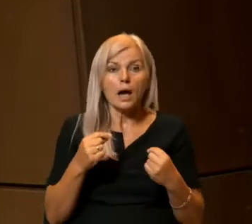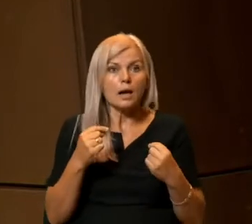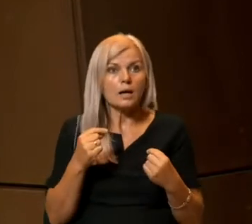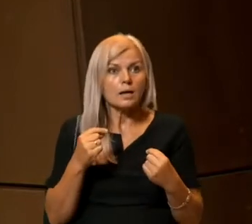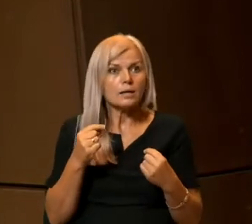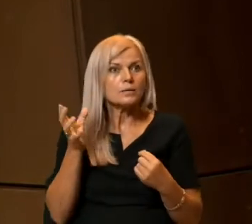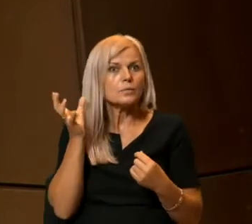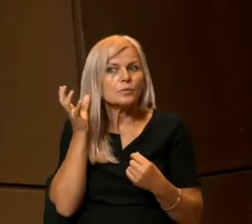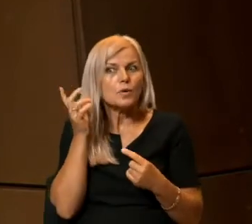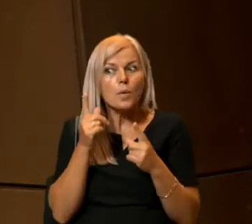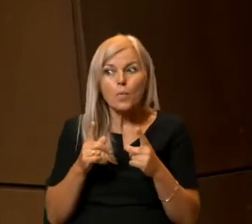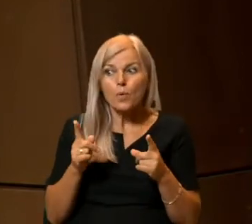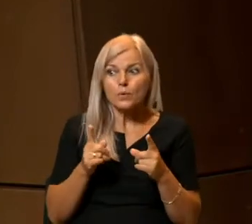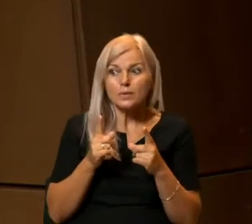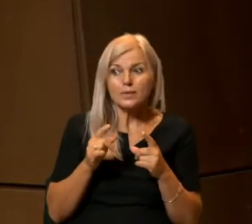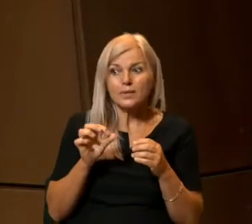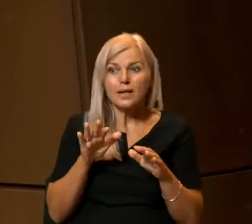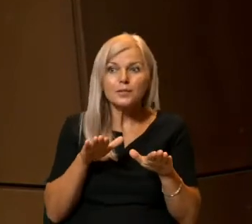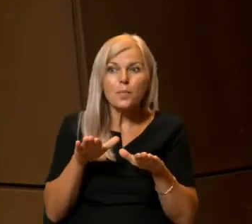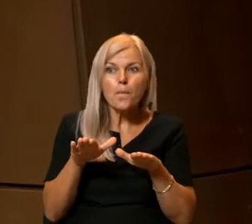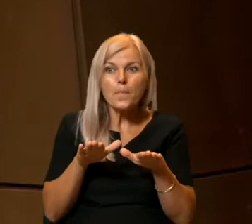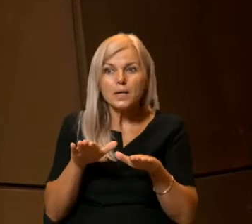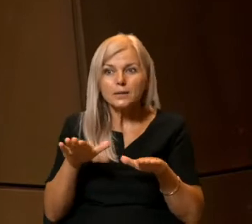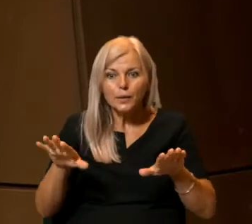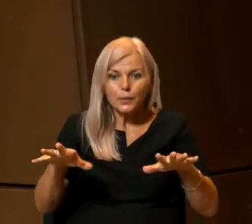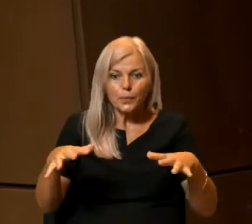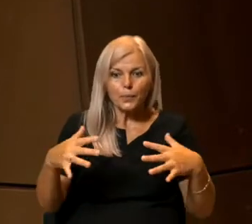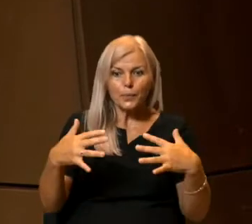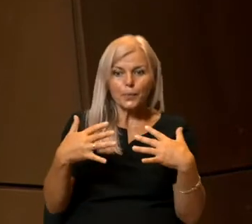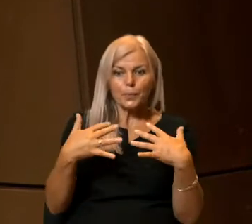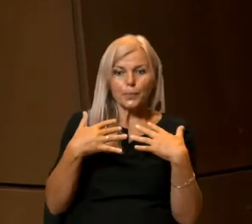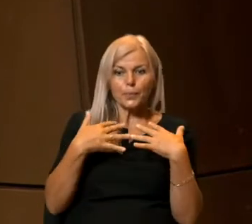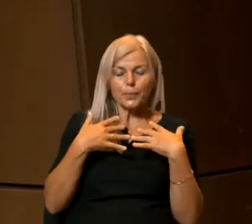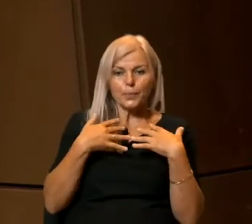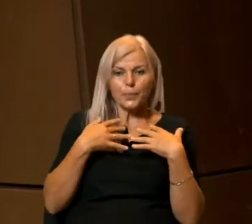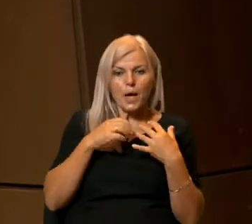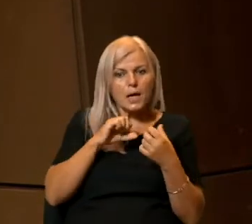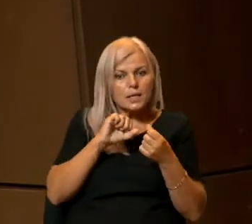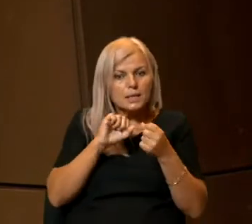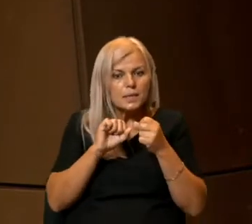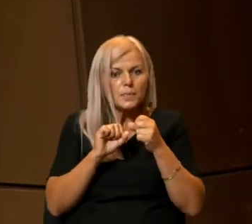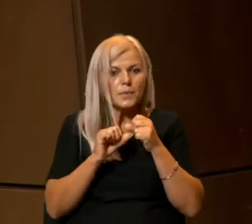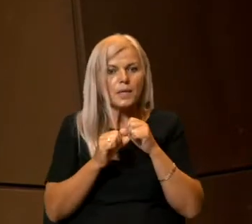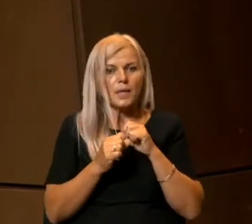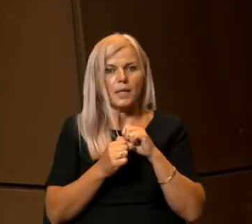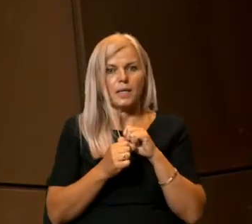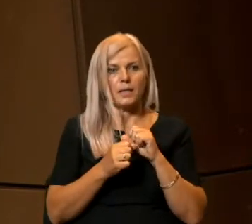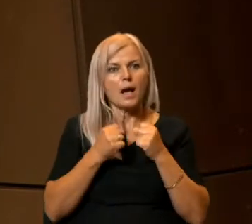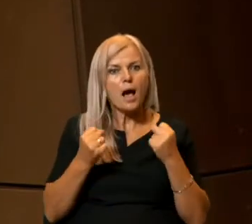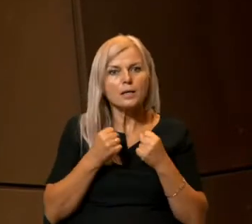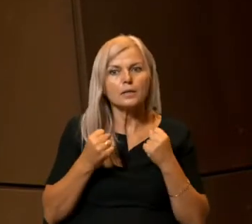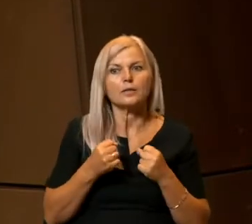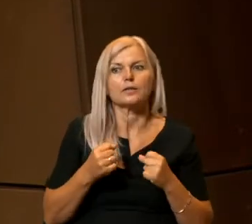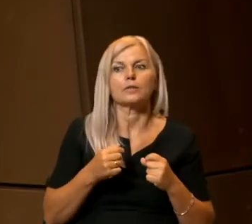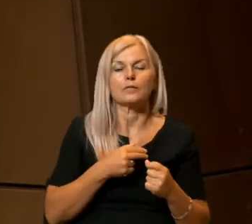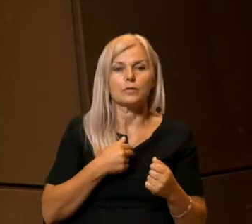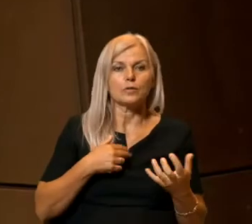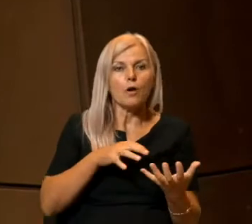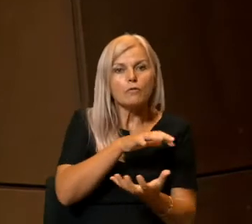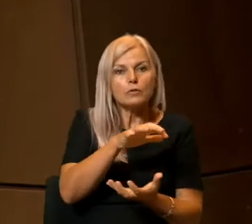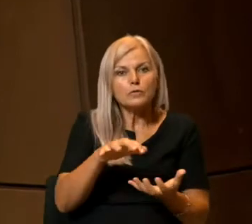miejsca, czymkolwiek jest to miejsce, i przemawia to do nas. Zmienia to nasz sposób funkcjonowania w świecie i czasami ludzie mówią, że musisz po